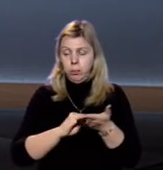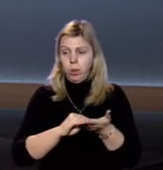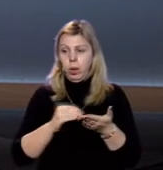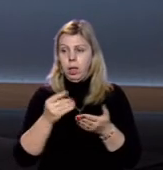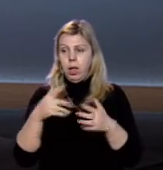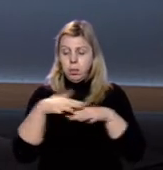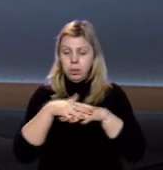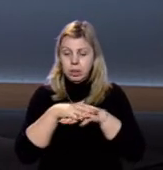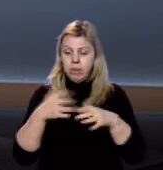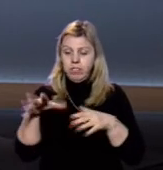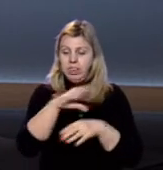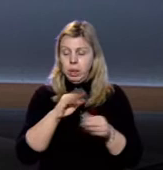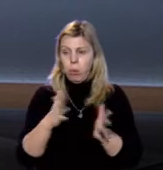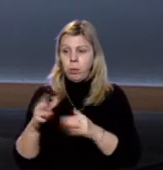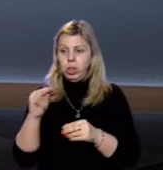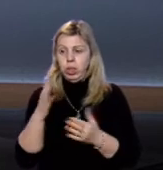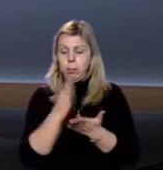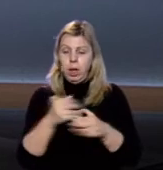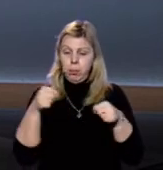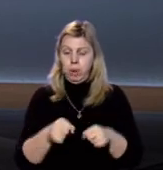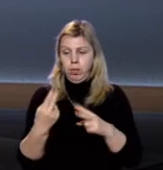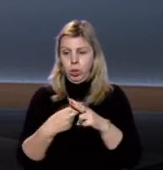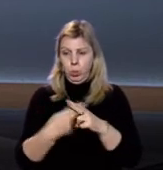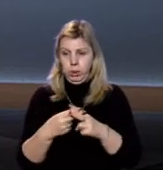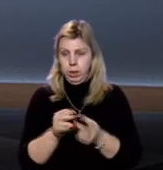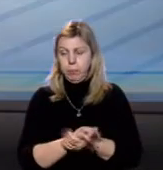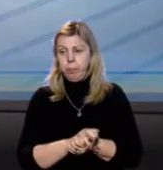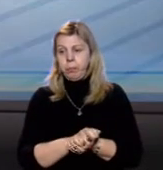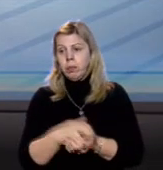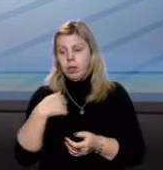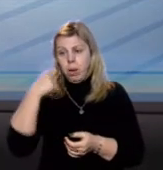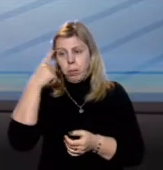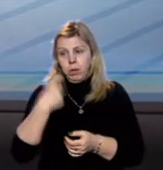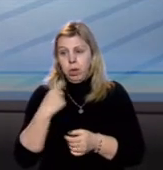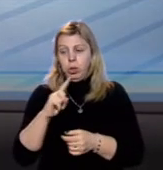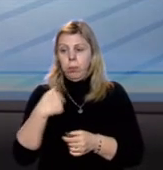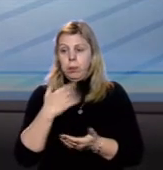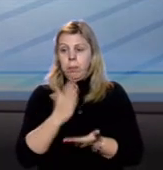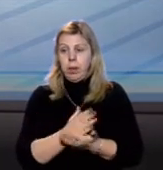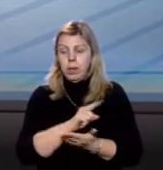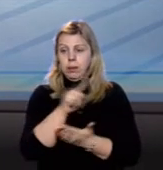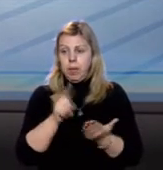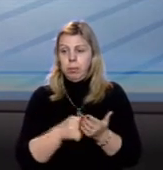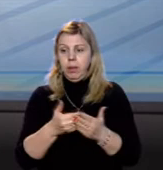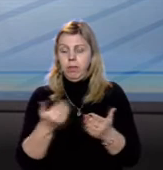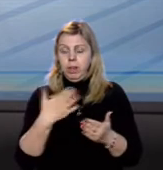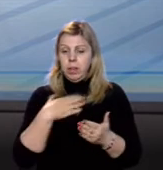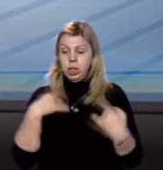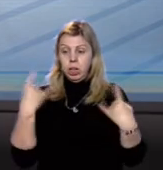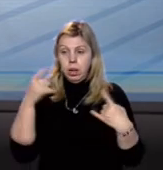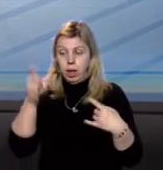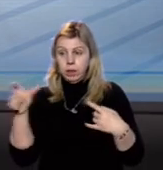з врахуванням всіх цих моментів, чи мають вони право на субсидію. До речі, мені повідомили про те, що ми маємо запитання від наших